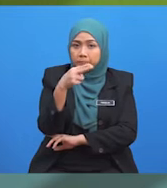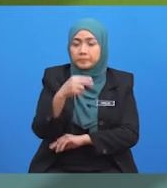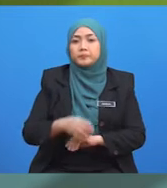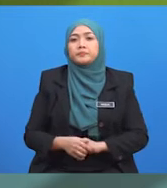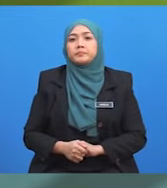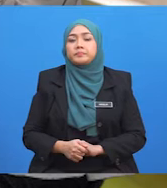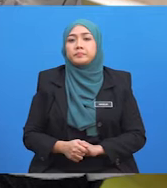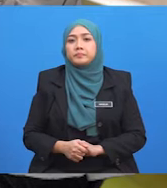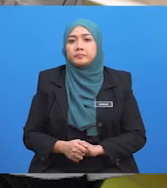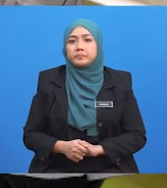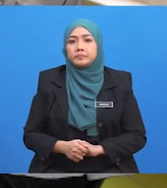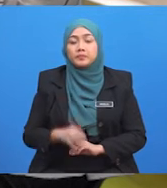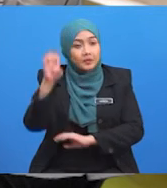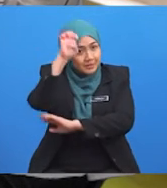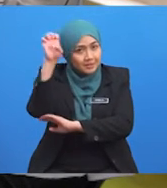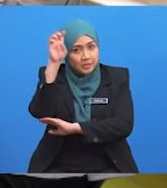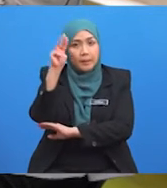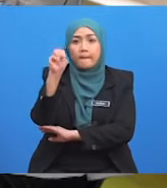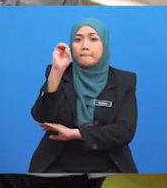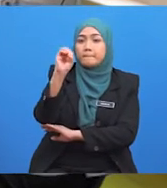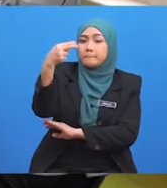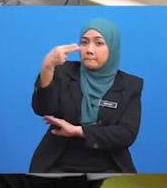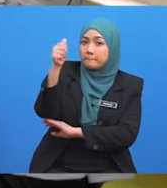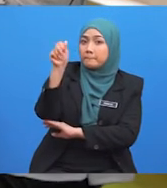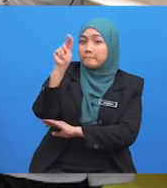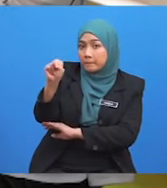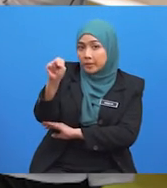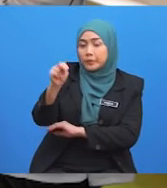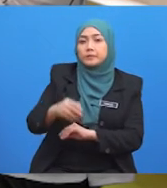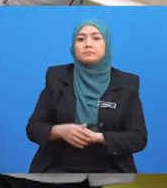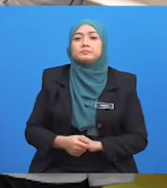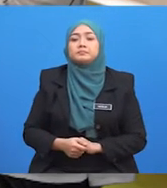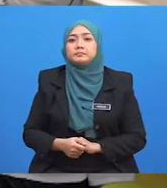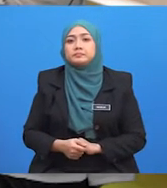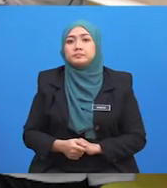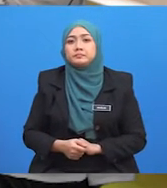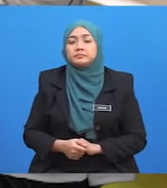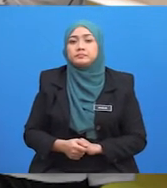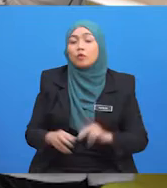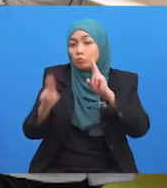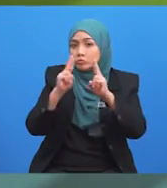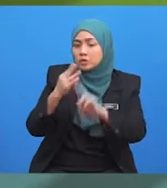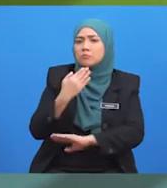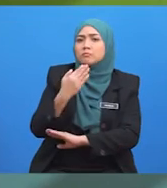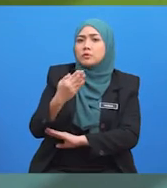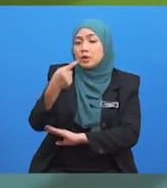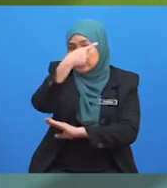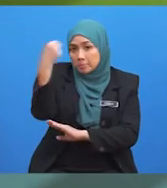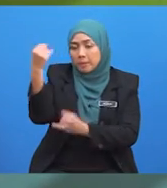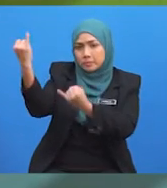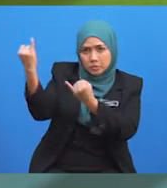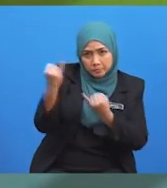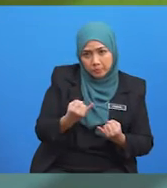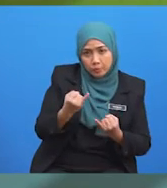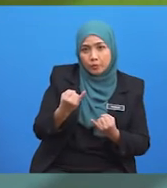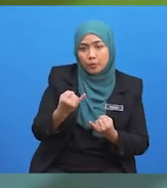kepada Encik Kogan. Sama-sama, Cikgu Siva. Saya ucapkan terima kasih juga kepada Cikgu Siva yang